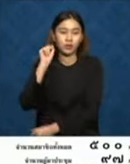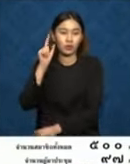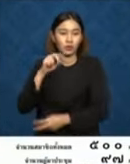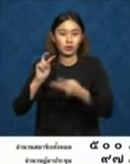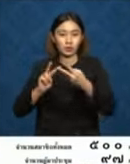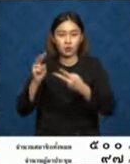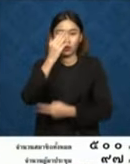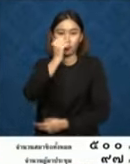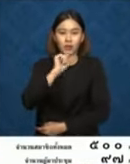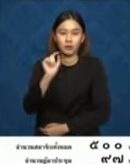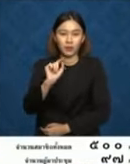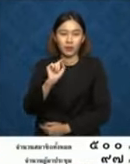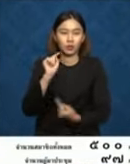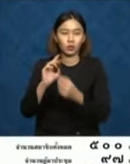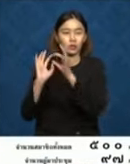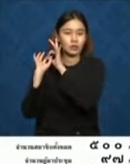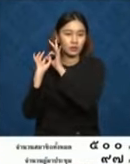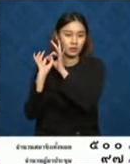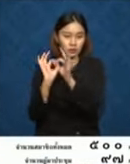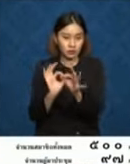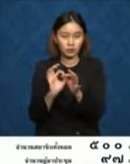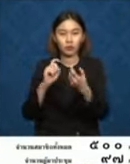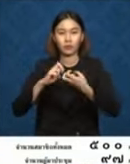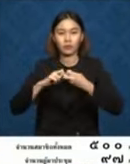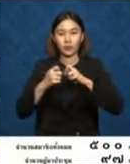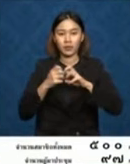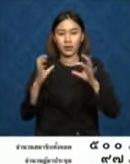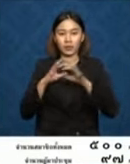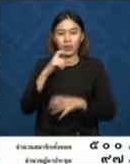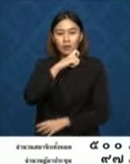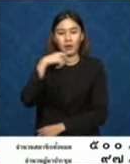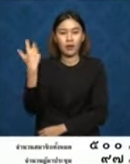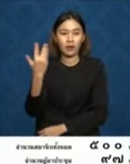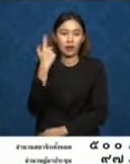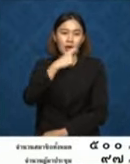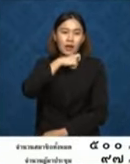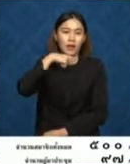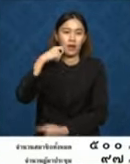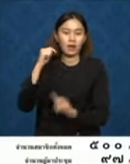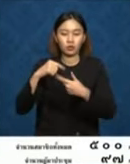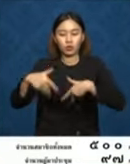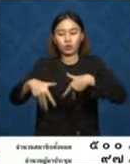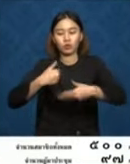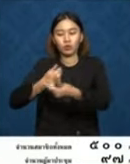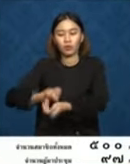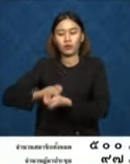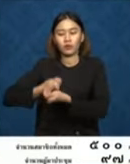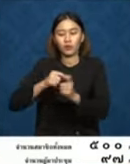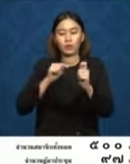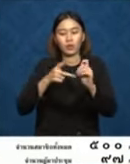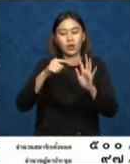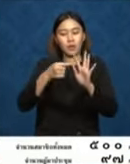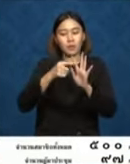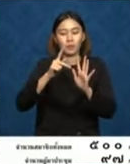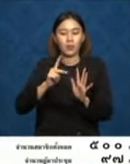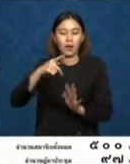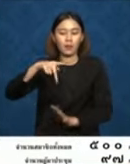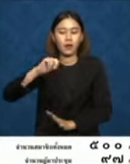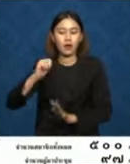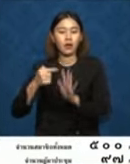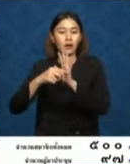สืบเนื่องจากเริ่มมีปัญหาเรื่องภัยแล้งกับพี่น้องเกษตรกรในพื้นที่อำเภอปากพนังและอำเภอหัวไ